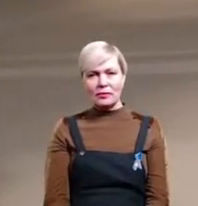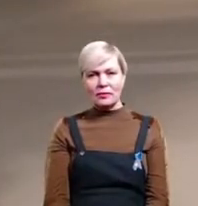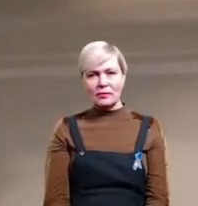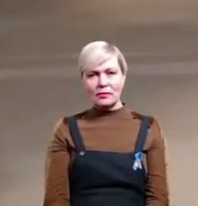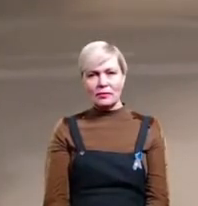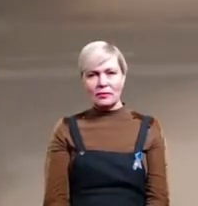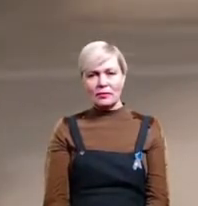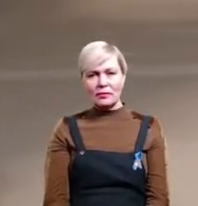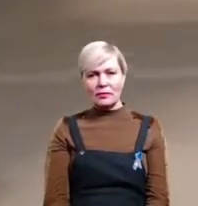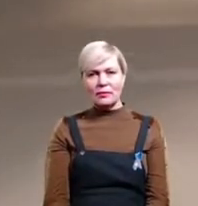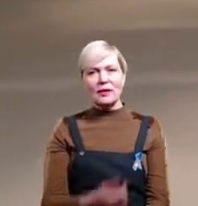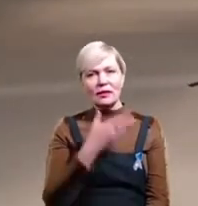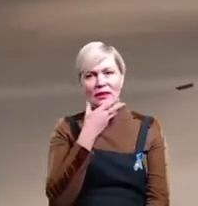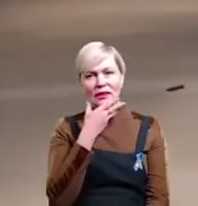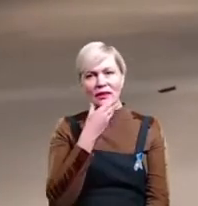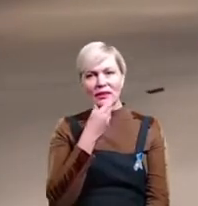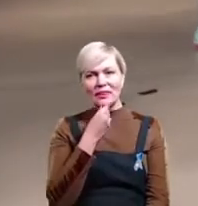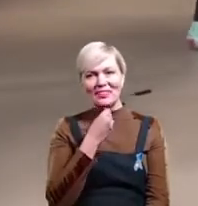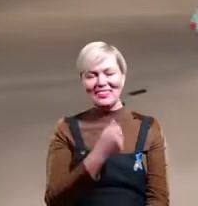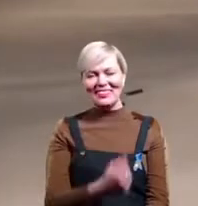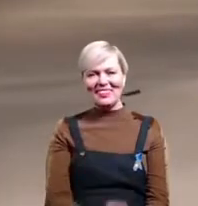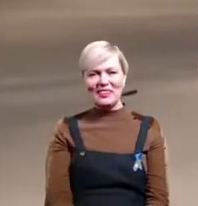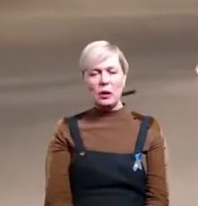Красиво, по-балетному.